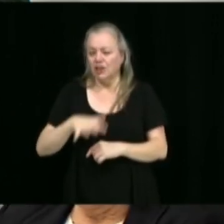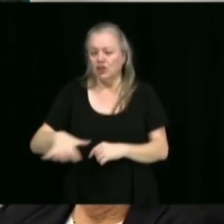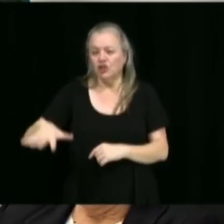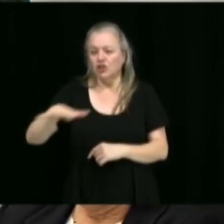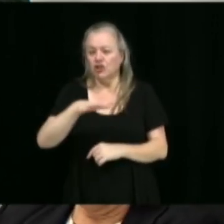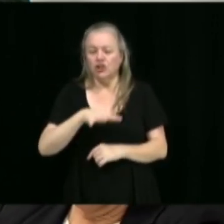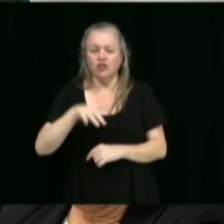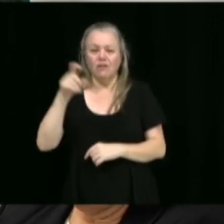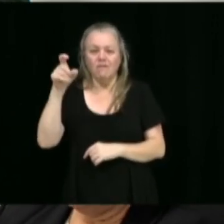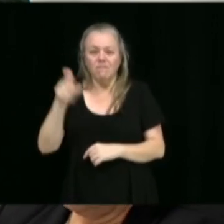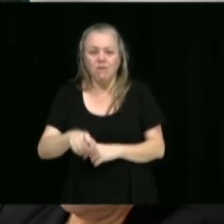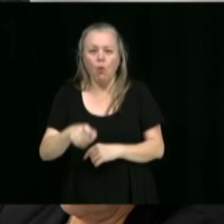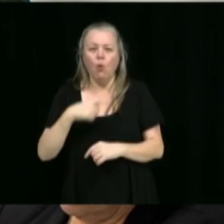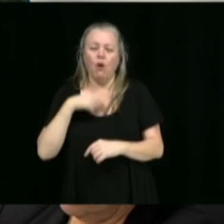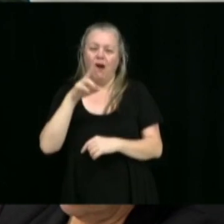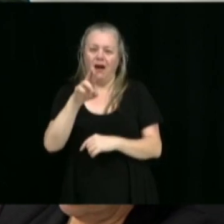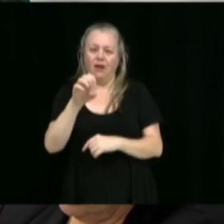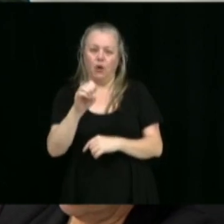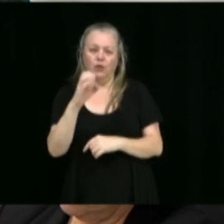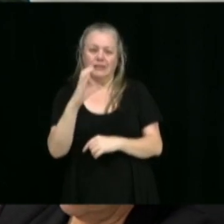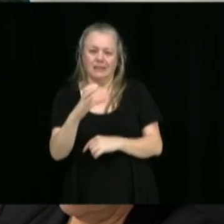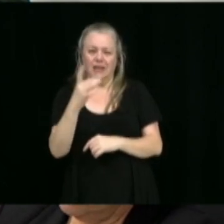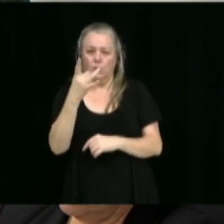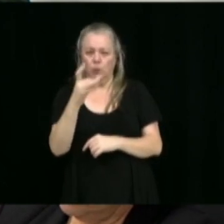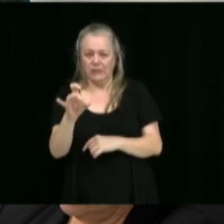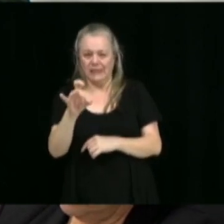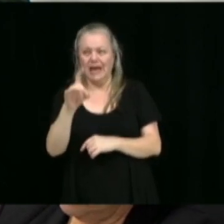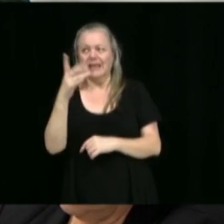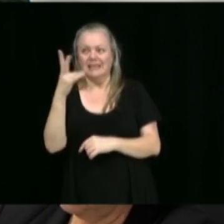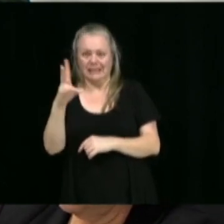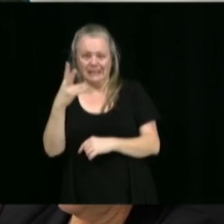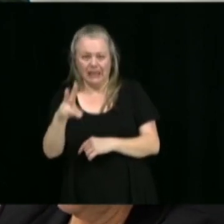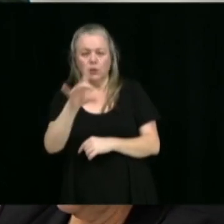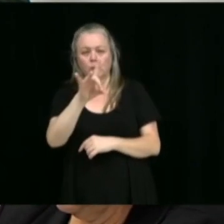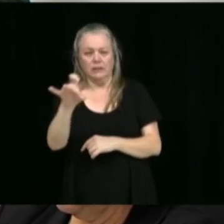REC 817 et REC 819.